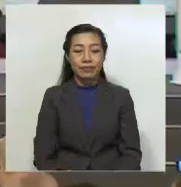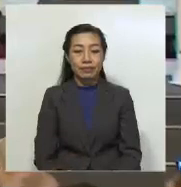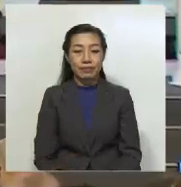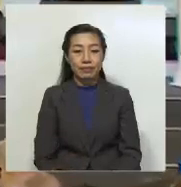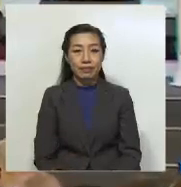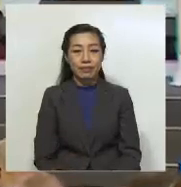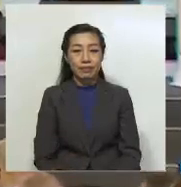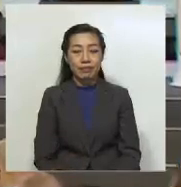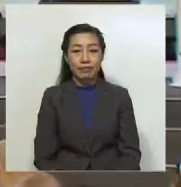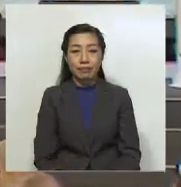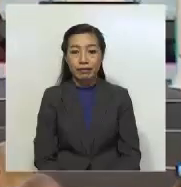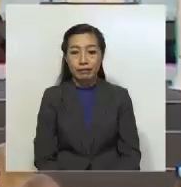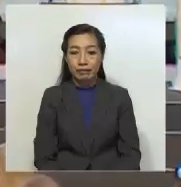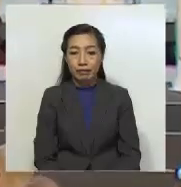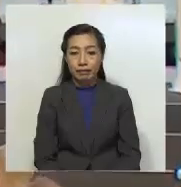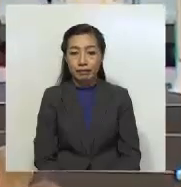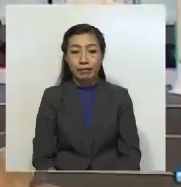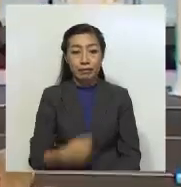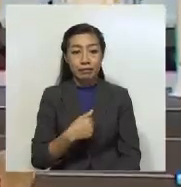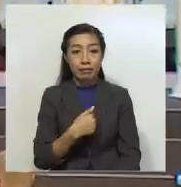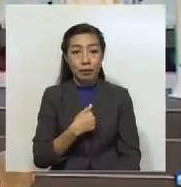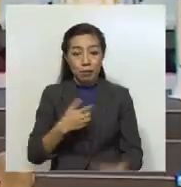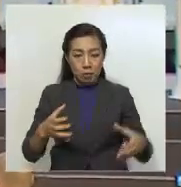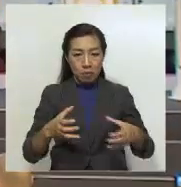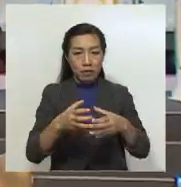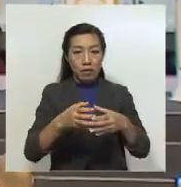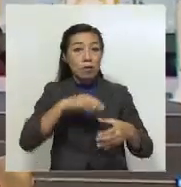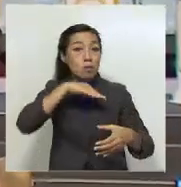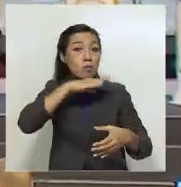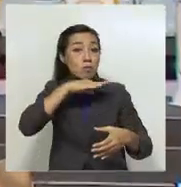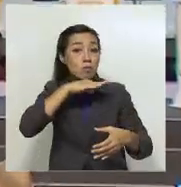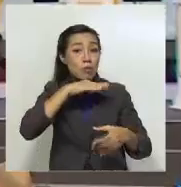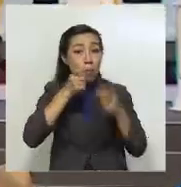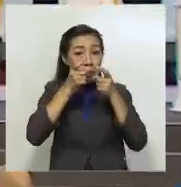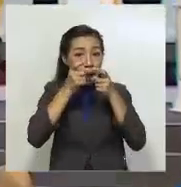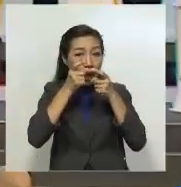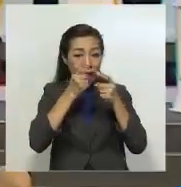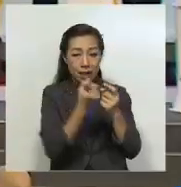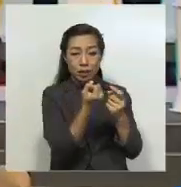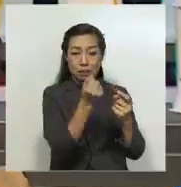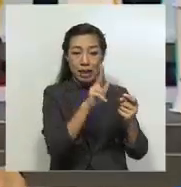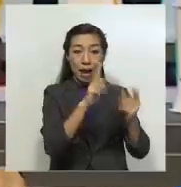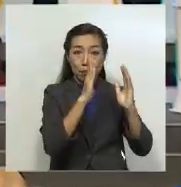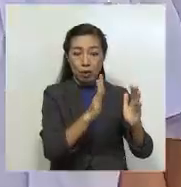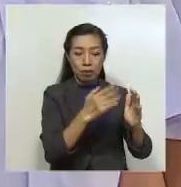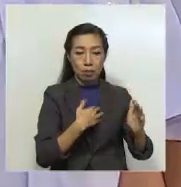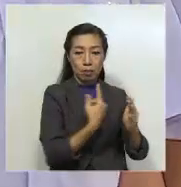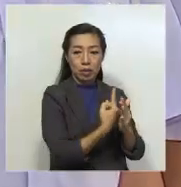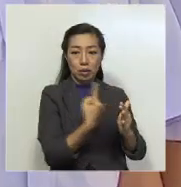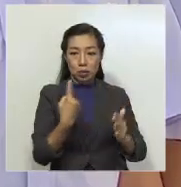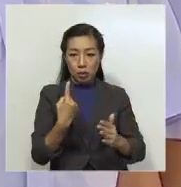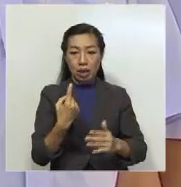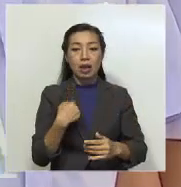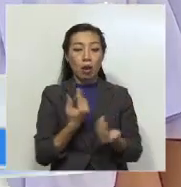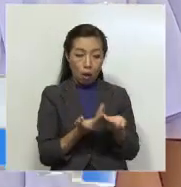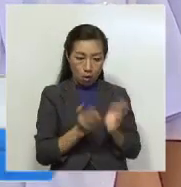และของโลก3ออนในนามของทีมหมูป่าทั้ง13คนและครอบครัวพวกเราทุกคนต่